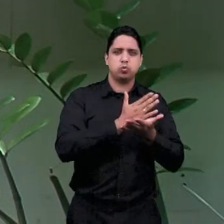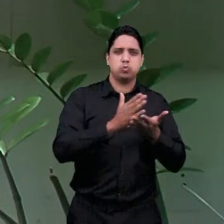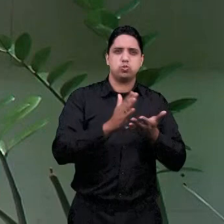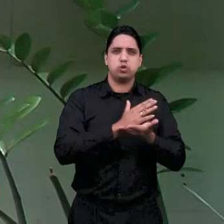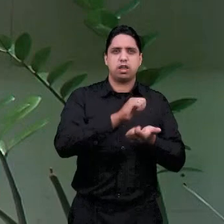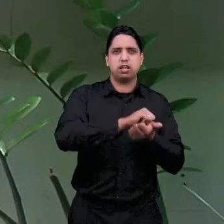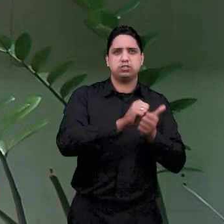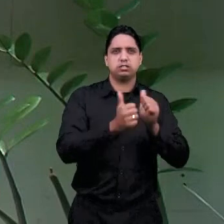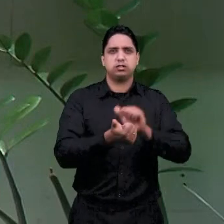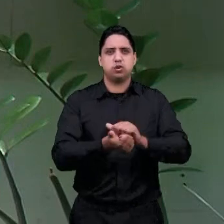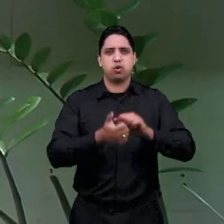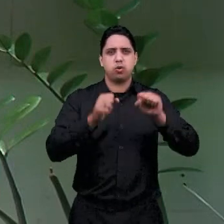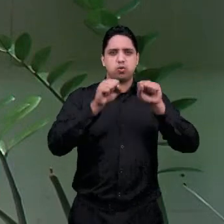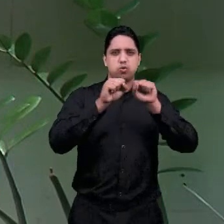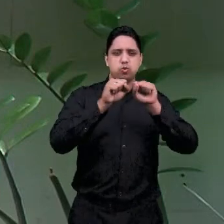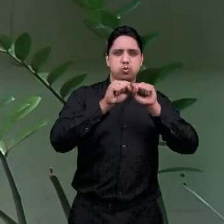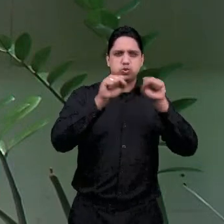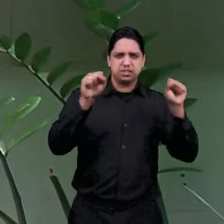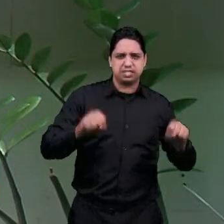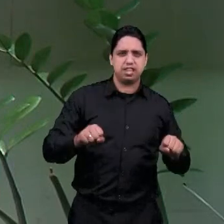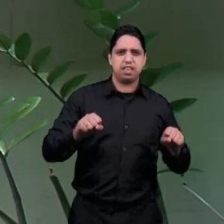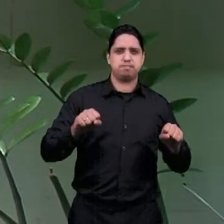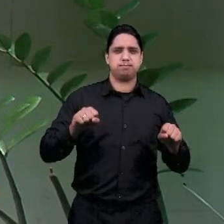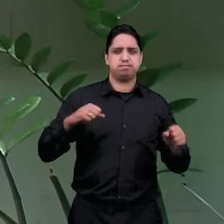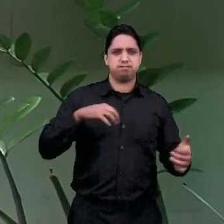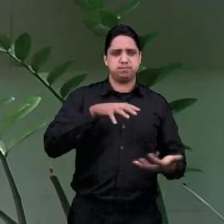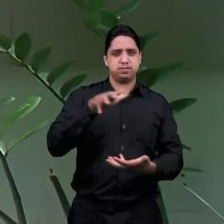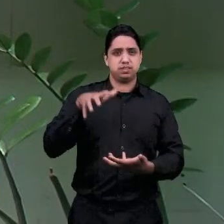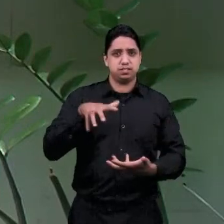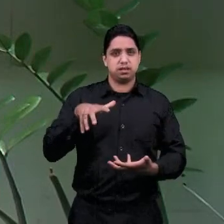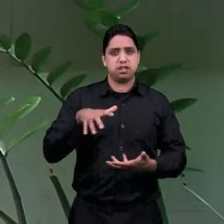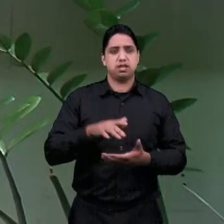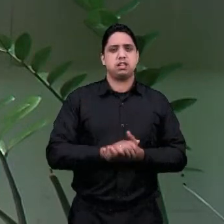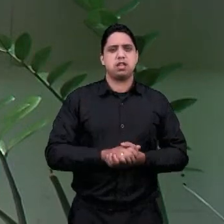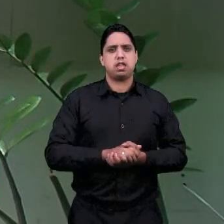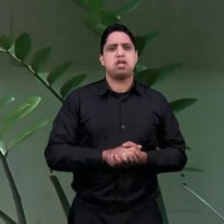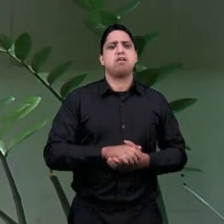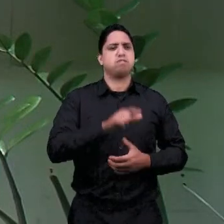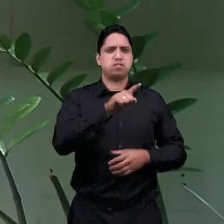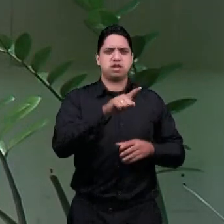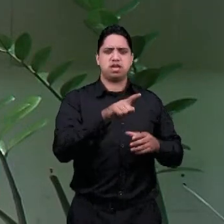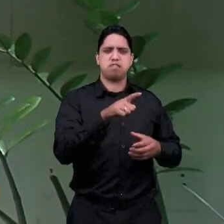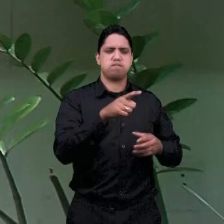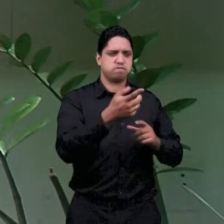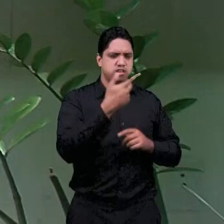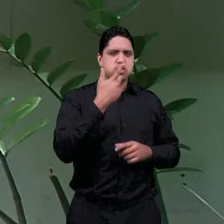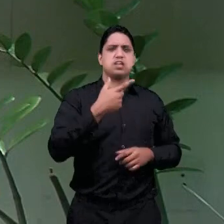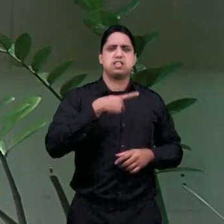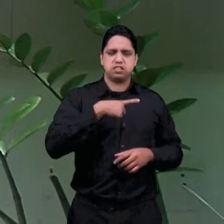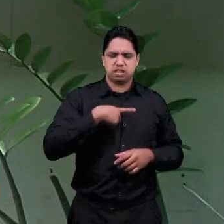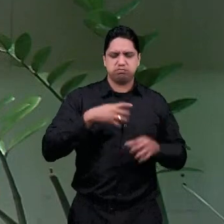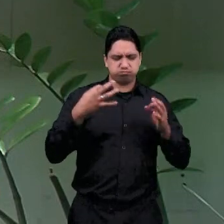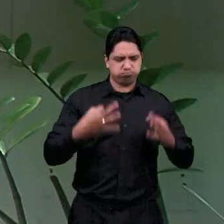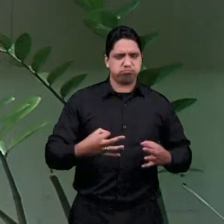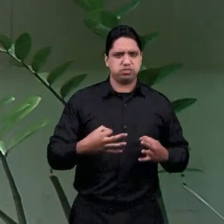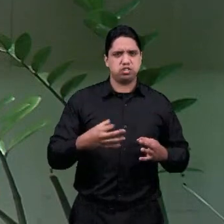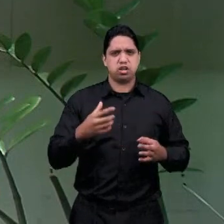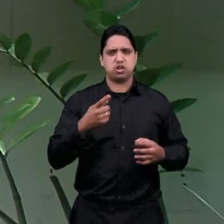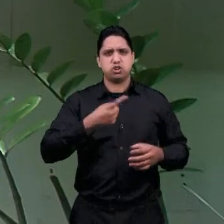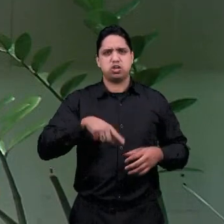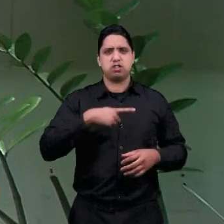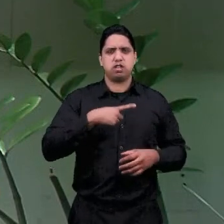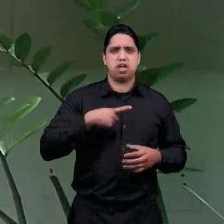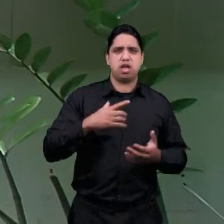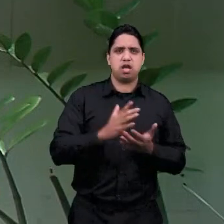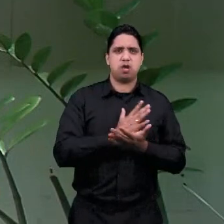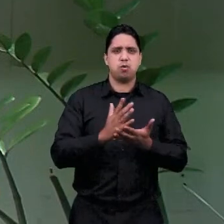Quelques recommandations en demandant des ajustements dans le système de communication. Ces frères et sœurs ont des raisons. Nous avons